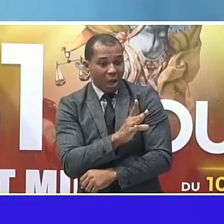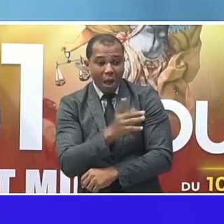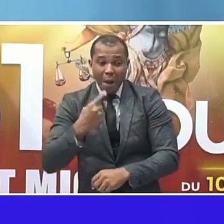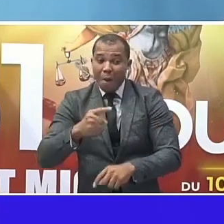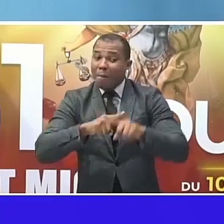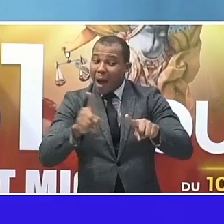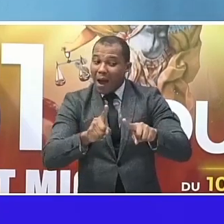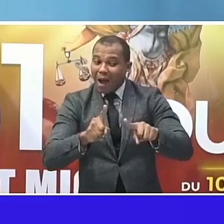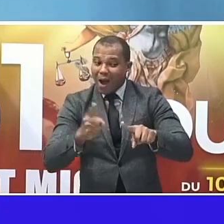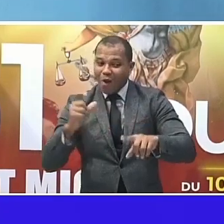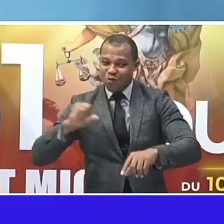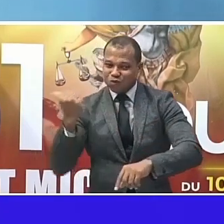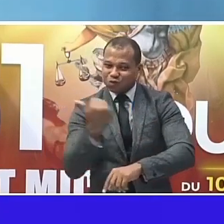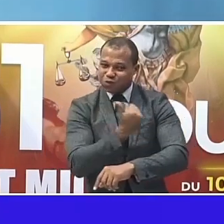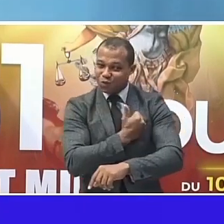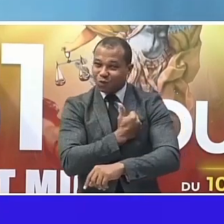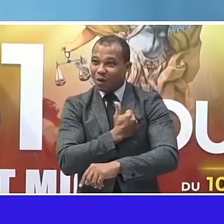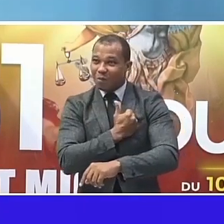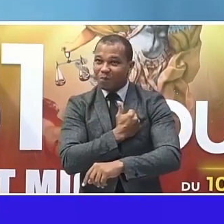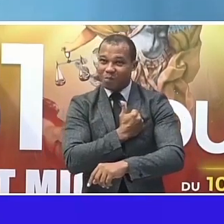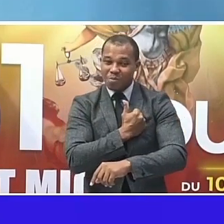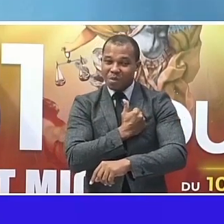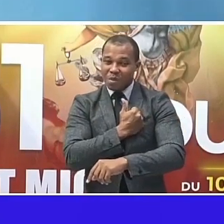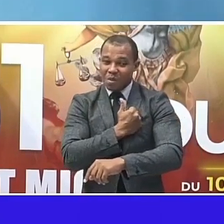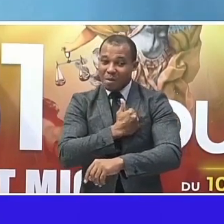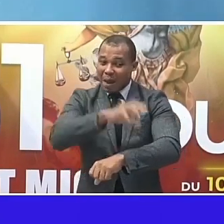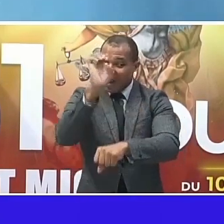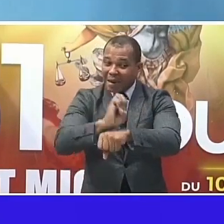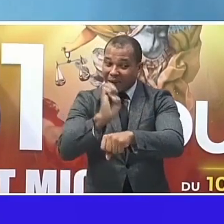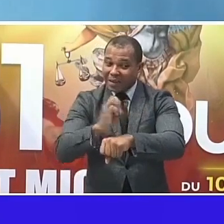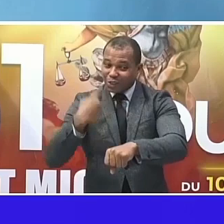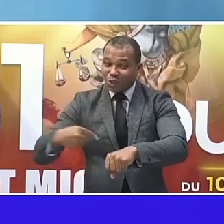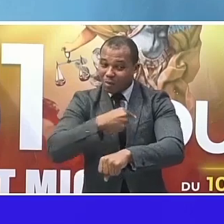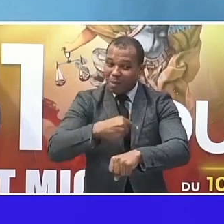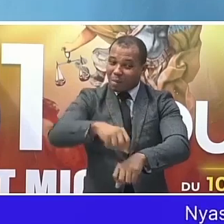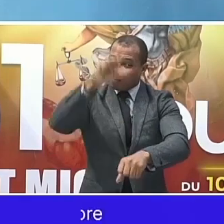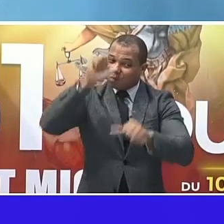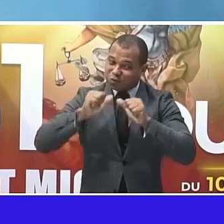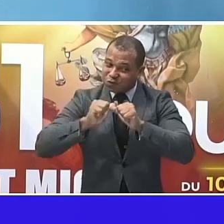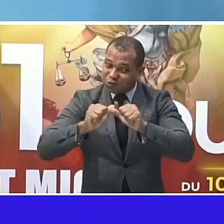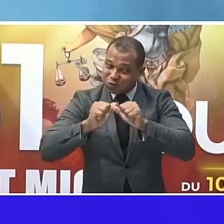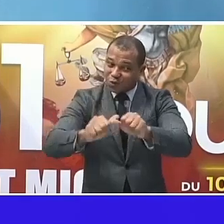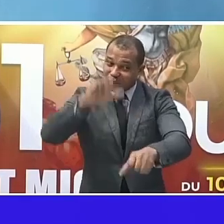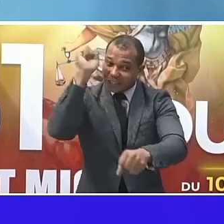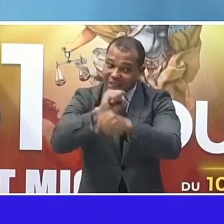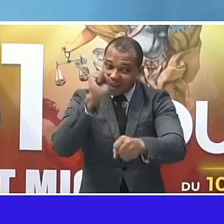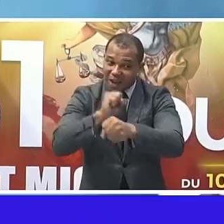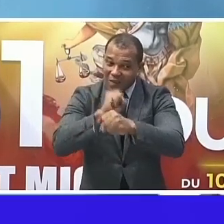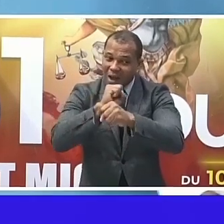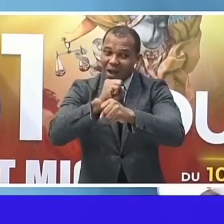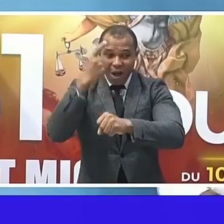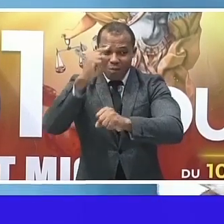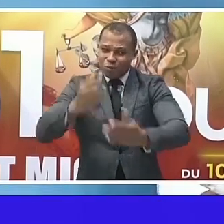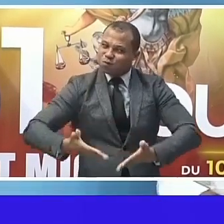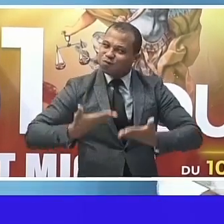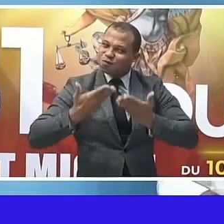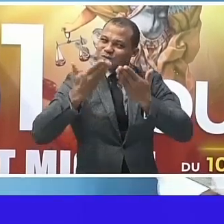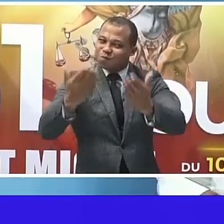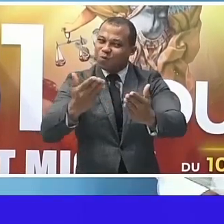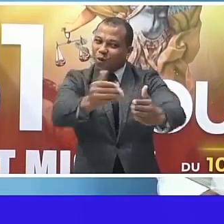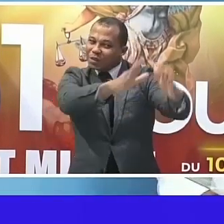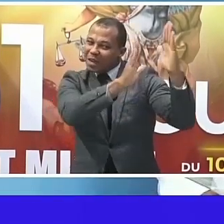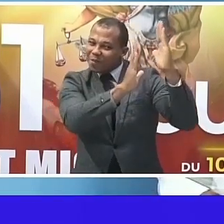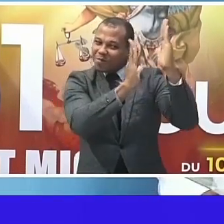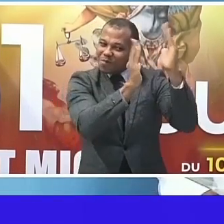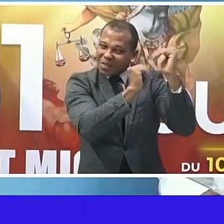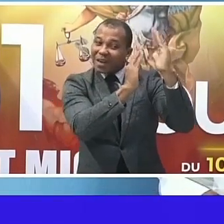travail pour porter l'espoir. Et présence jeune sayo, yo gagné entre 13 et